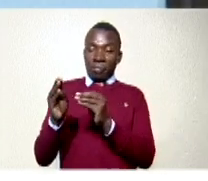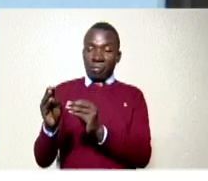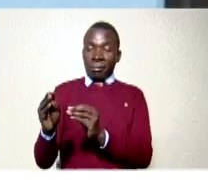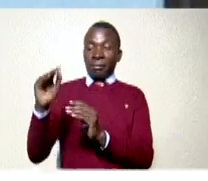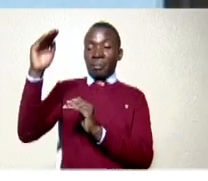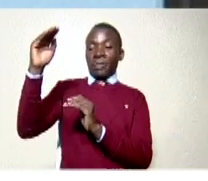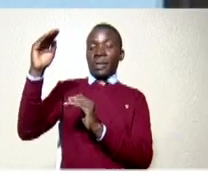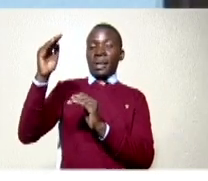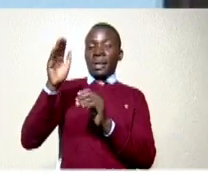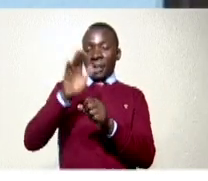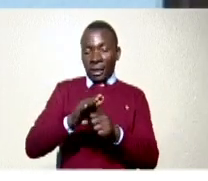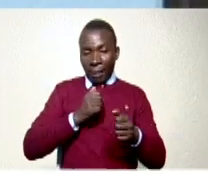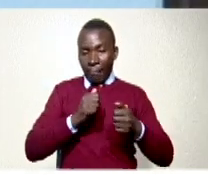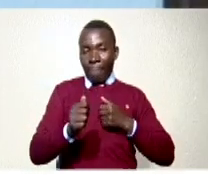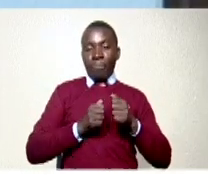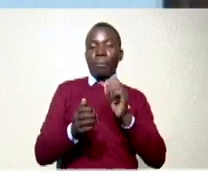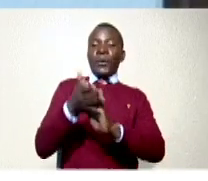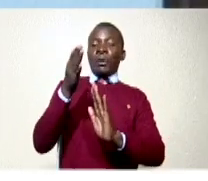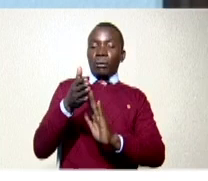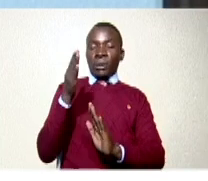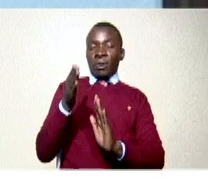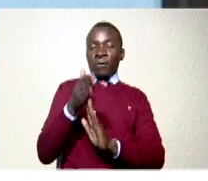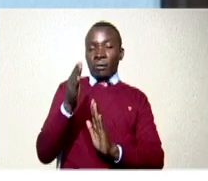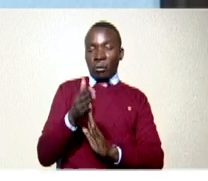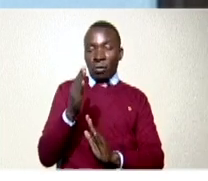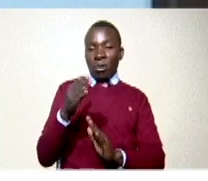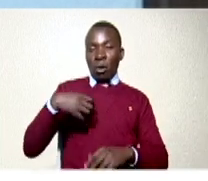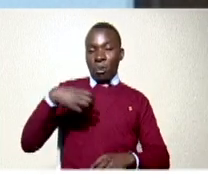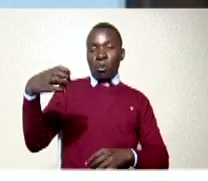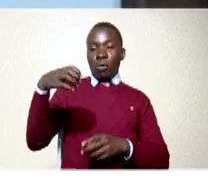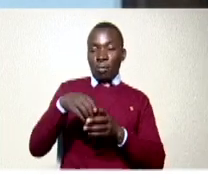abaho kwihuta mu mvuduko w'ubukungu muri rusange